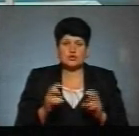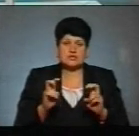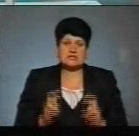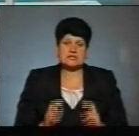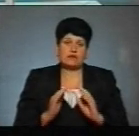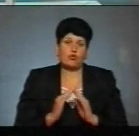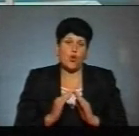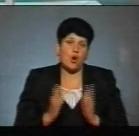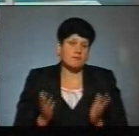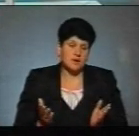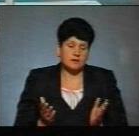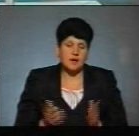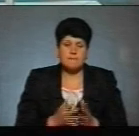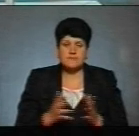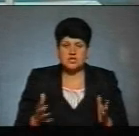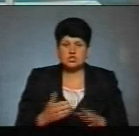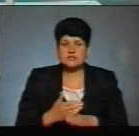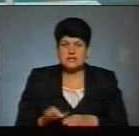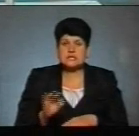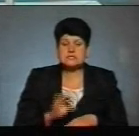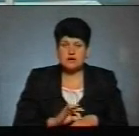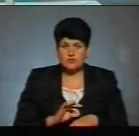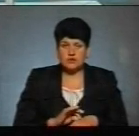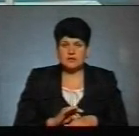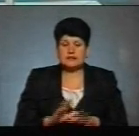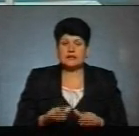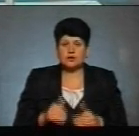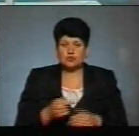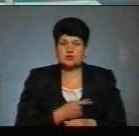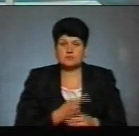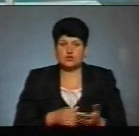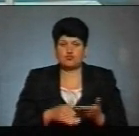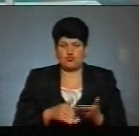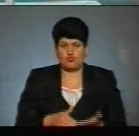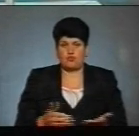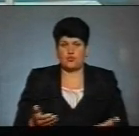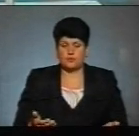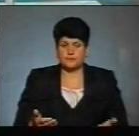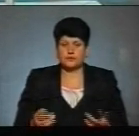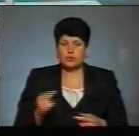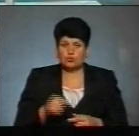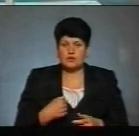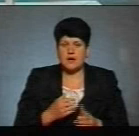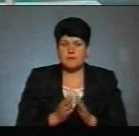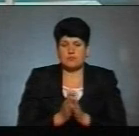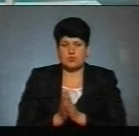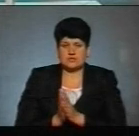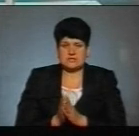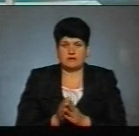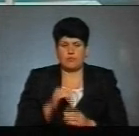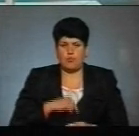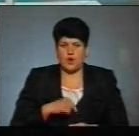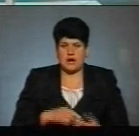а більшість, велика кількість з них захворіла, якраз надаючи медичну допомогу. Тому я би просив би чисто моральної